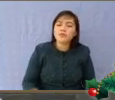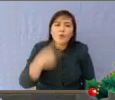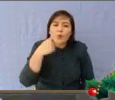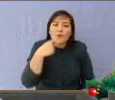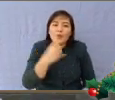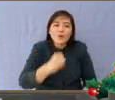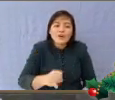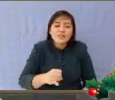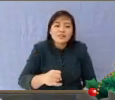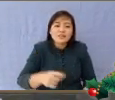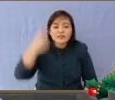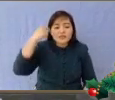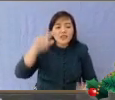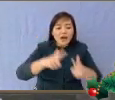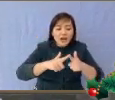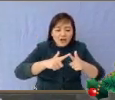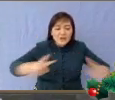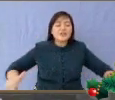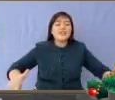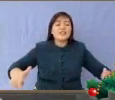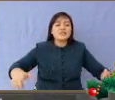Sino ang dakilang manggagamot?